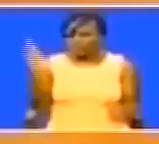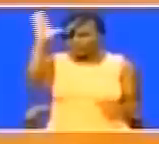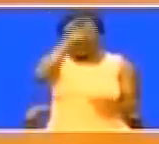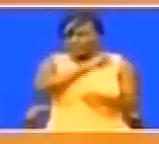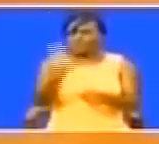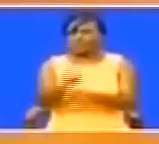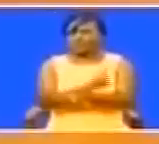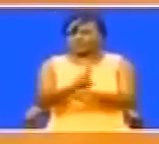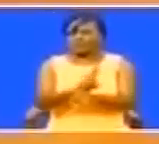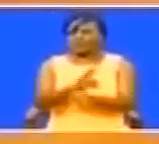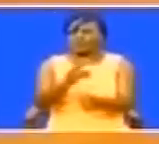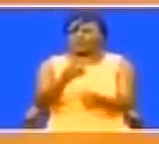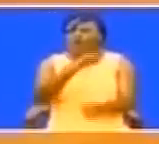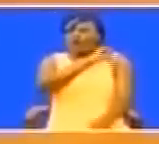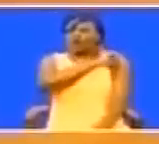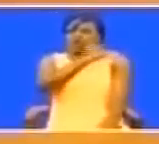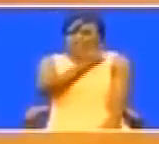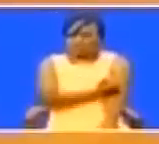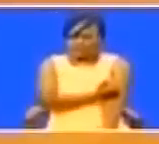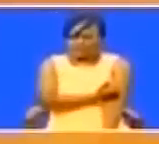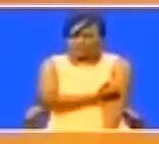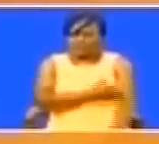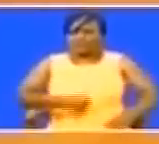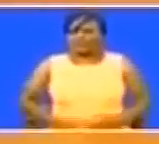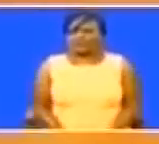vibaya wa mamlaka yake kwa njia isiyofaa.